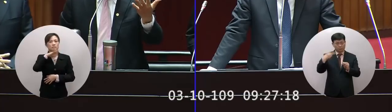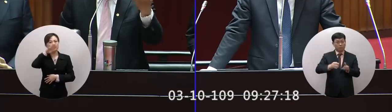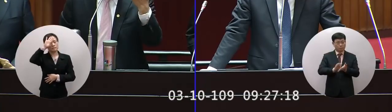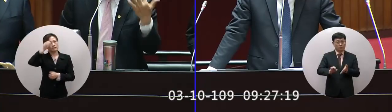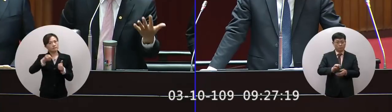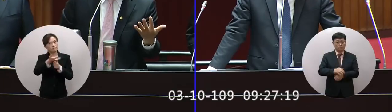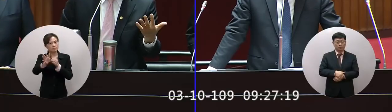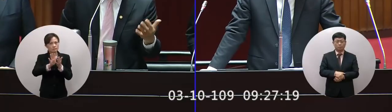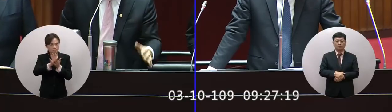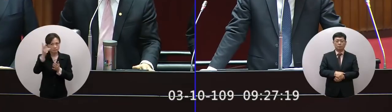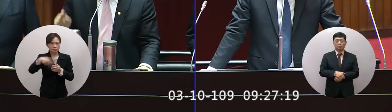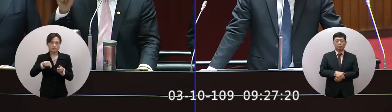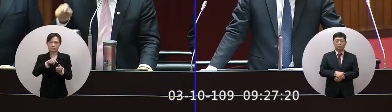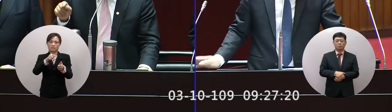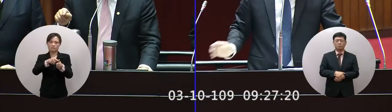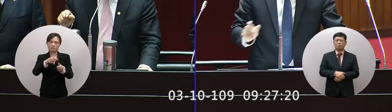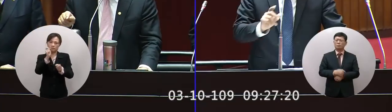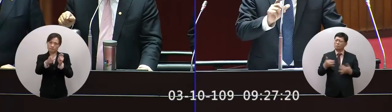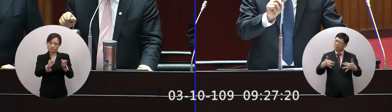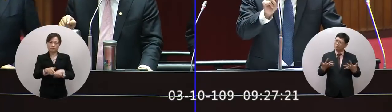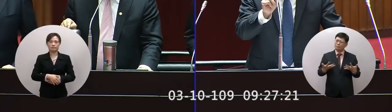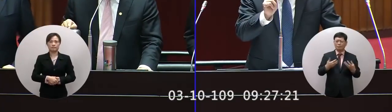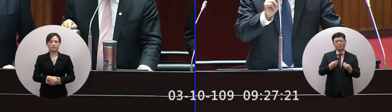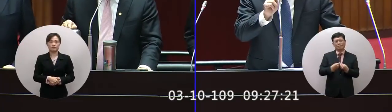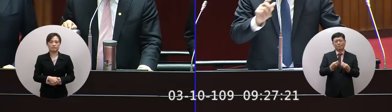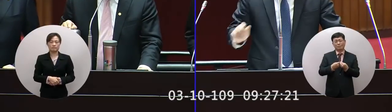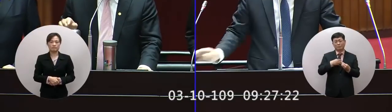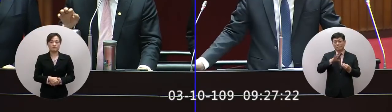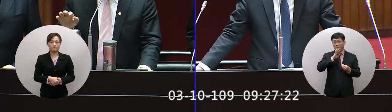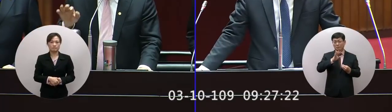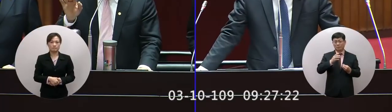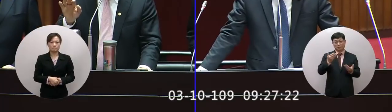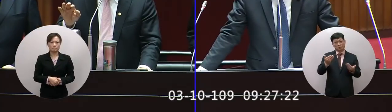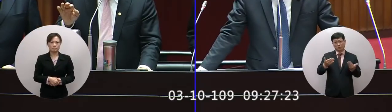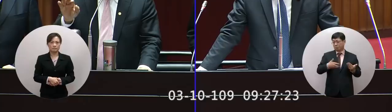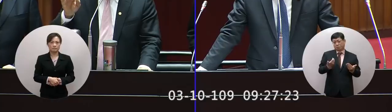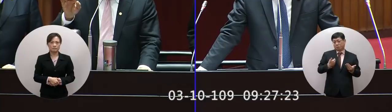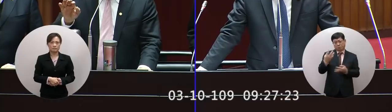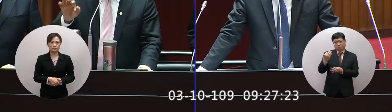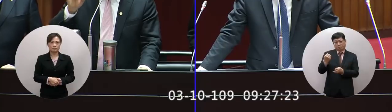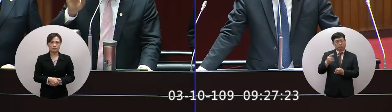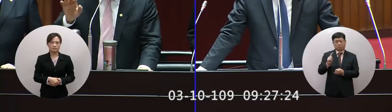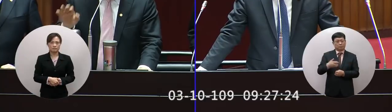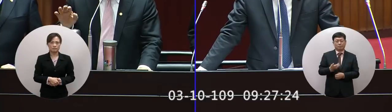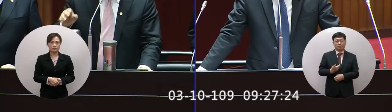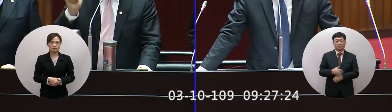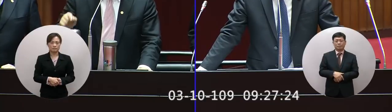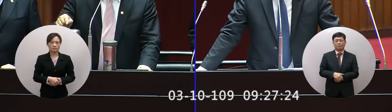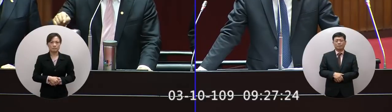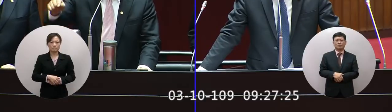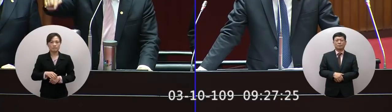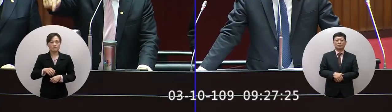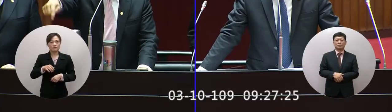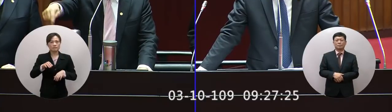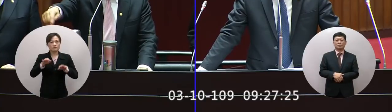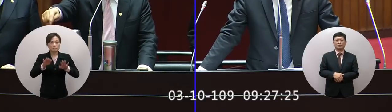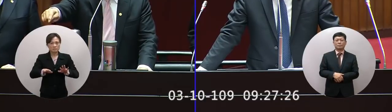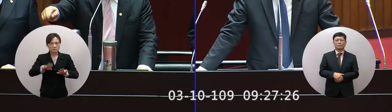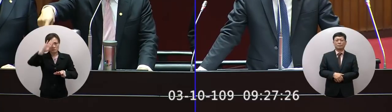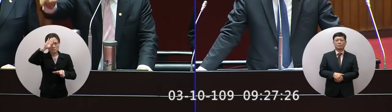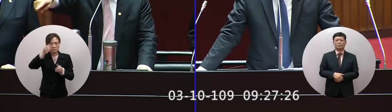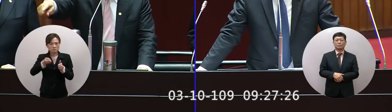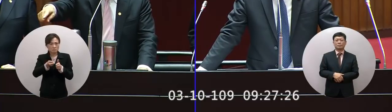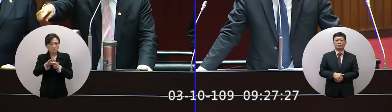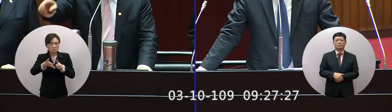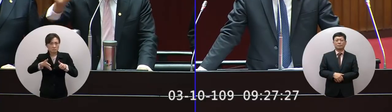用， 鼓励来消费嘛。 但问题疫情稳定，现在几乎不知道什么时候。 对，它不是，至少它不是现